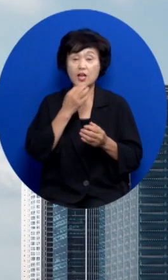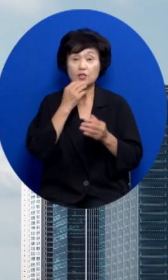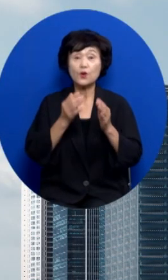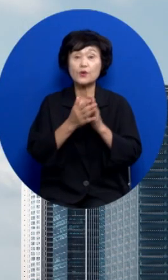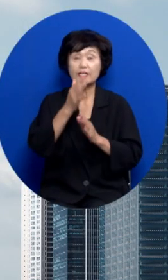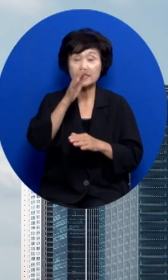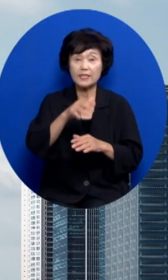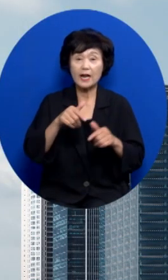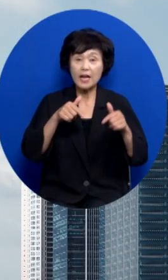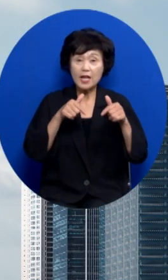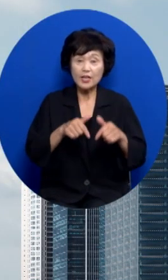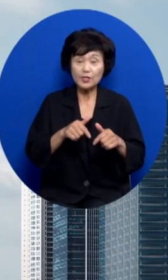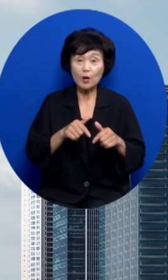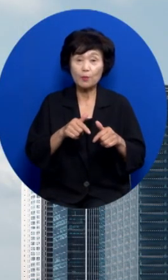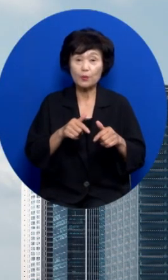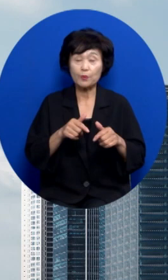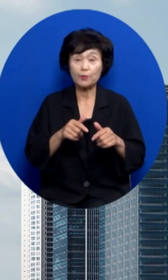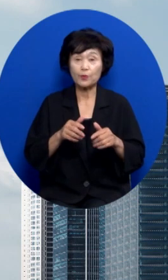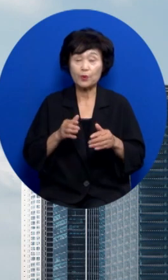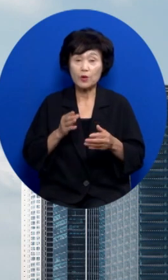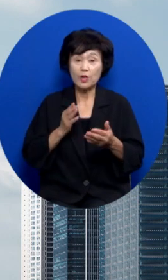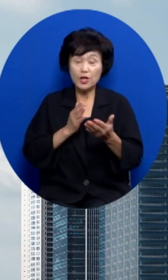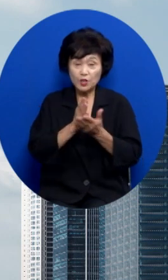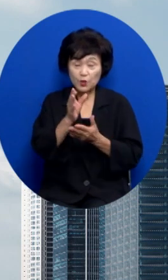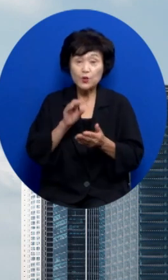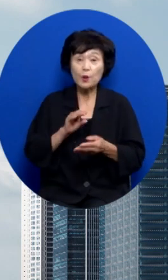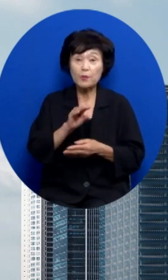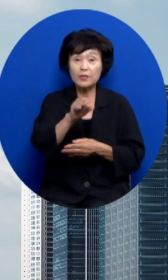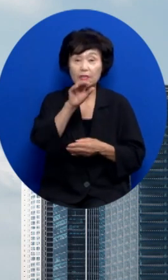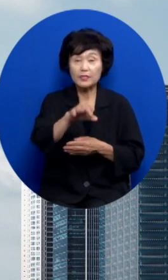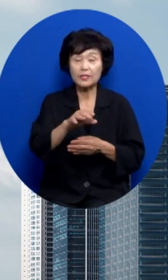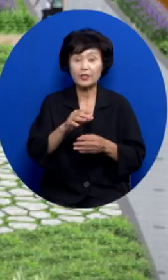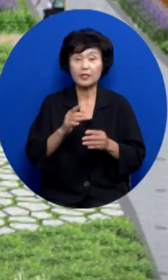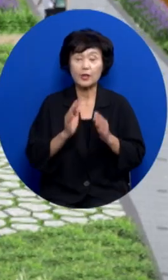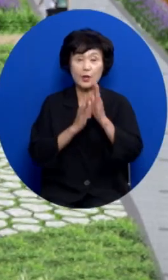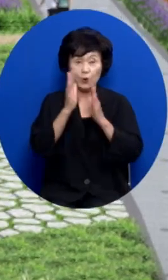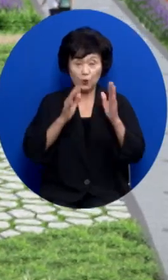서울시가 서부간선도로를 보행친화 녹지공간으로 조성합니다.